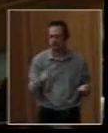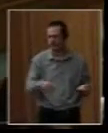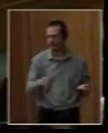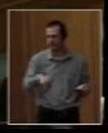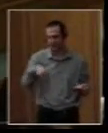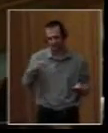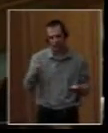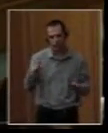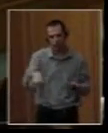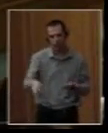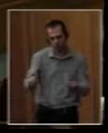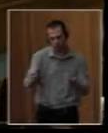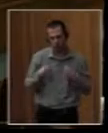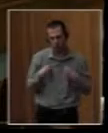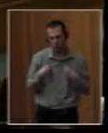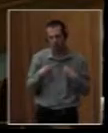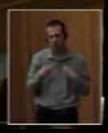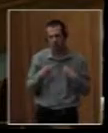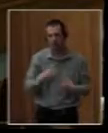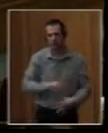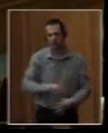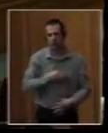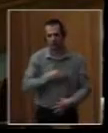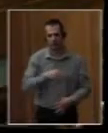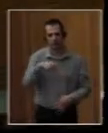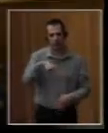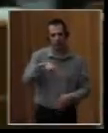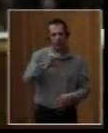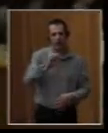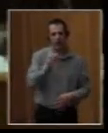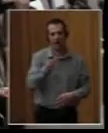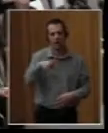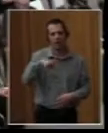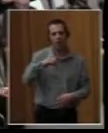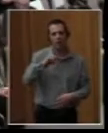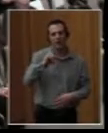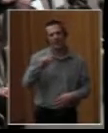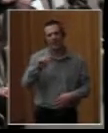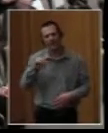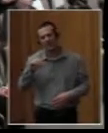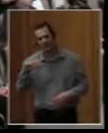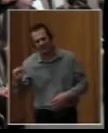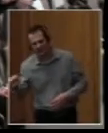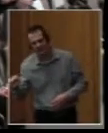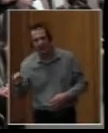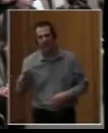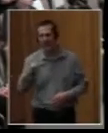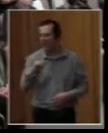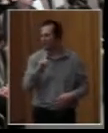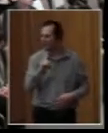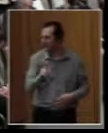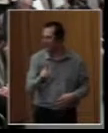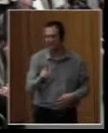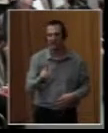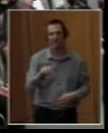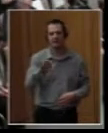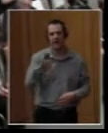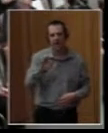ημερίδας, για έναν σύντομο χαιρετισμό, τον κύριο Λεωνίδα Δημητριάδη Ευγενίδη. Να έρθει στο βήμα.